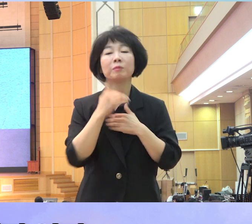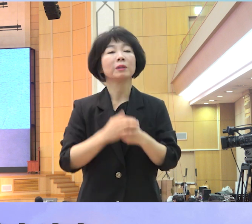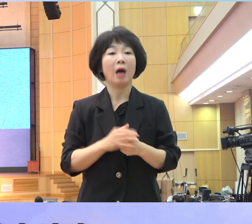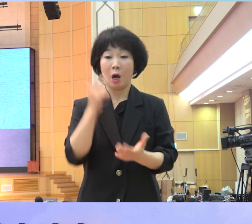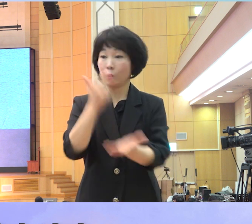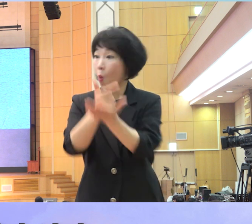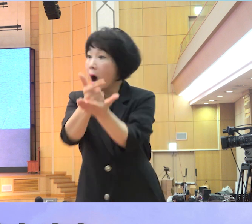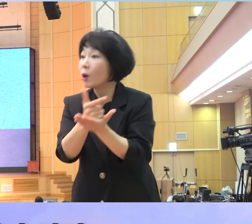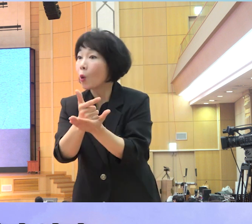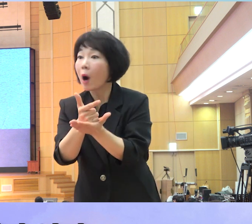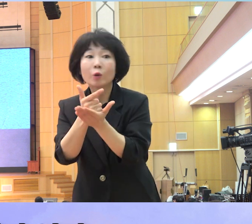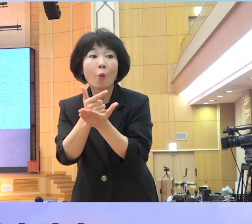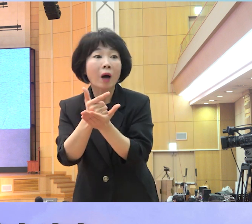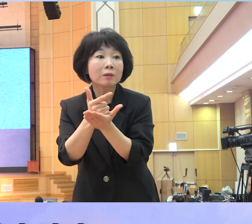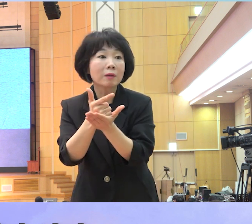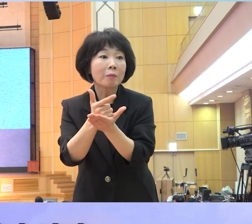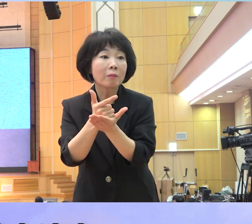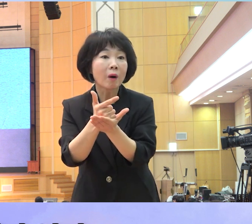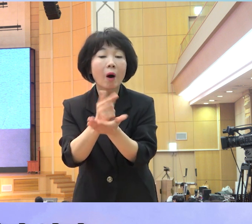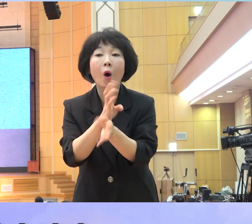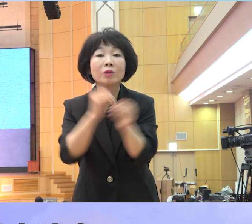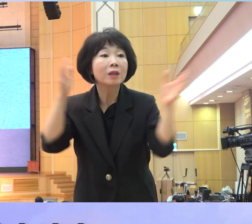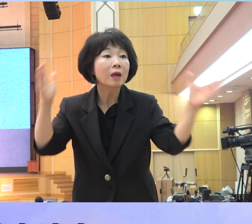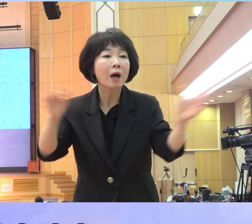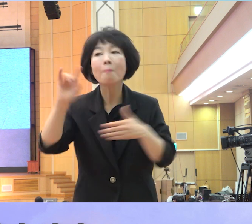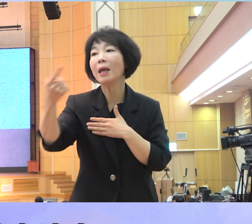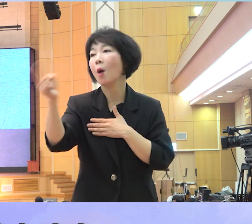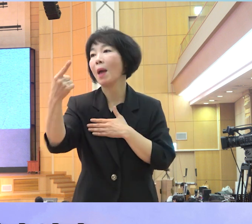노아는 심지어 100년을 기다려서